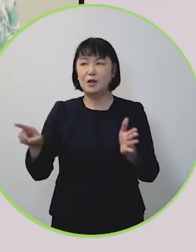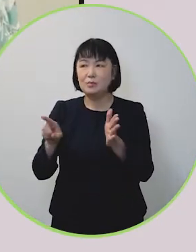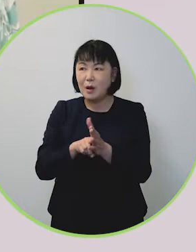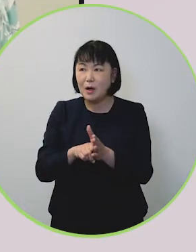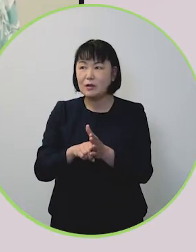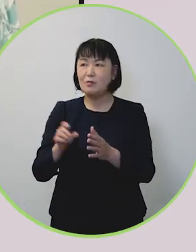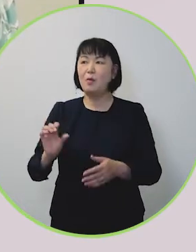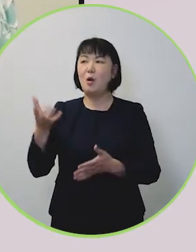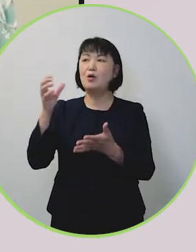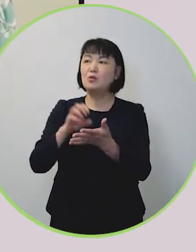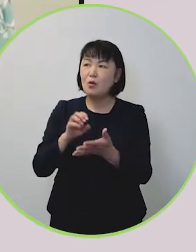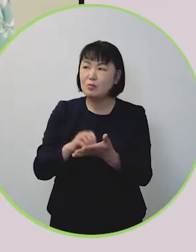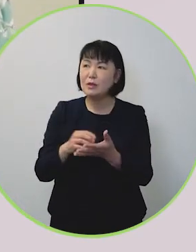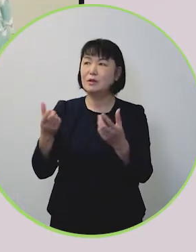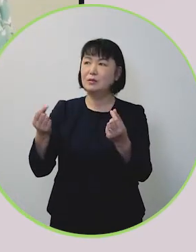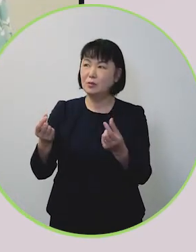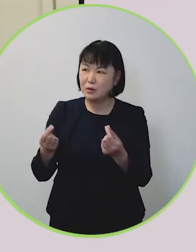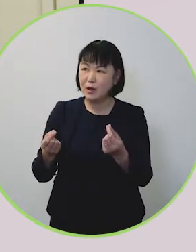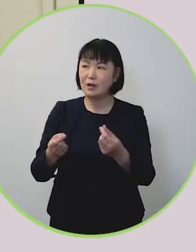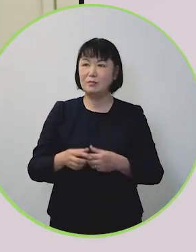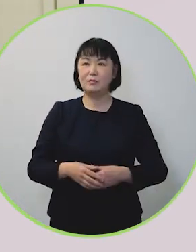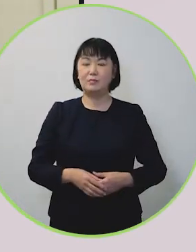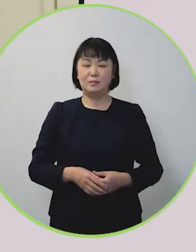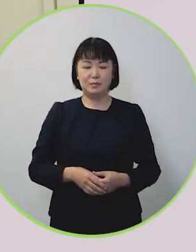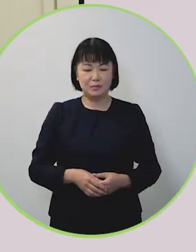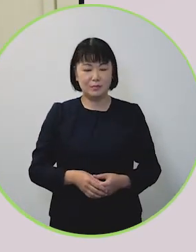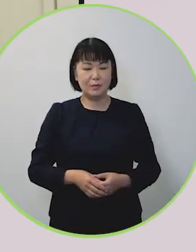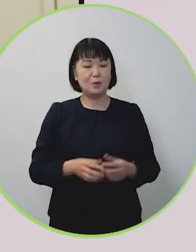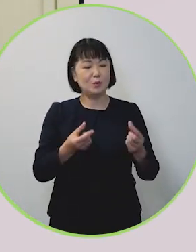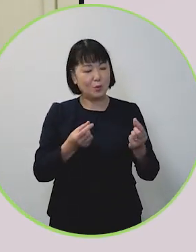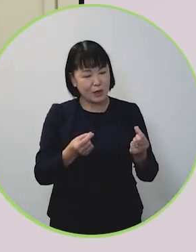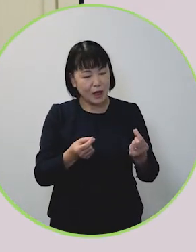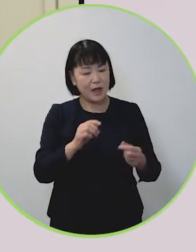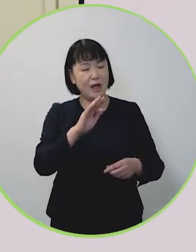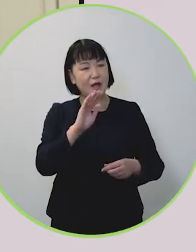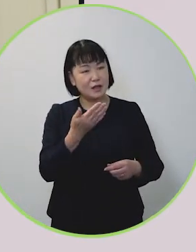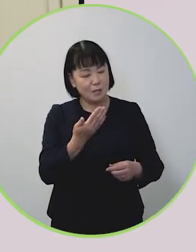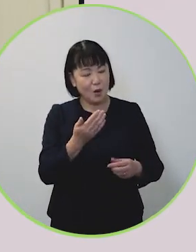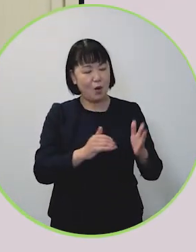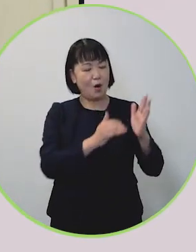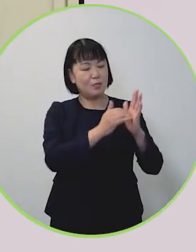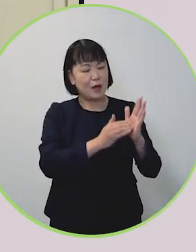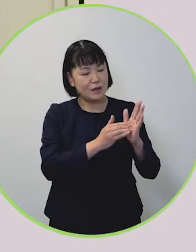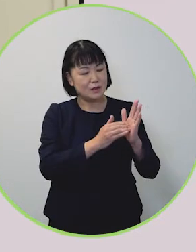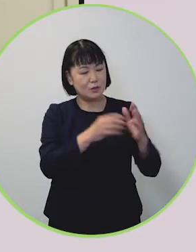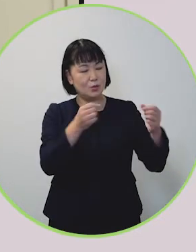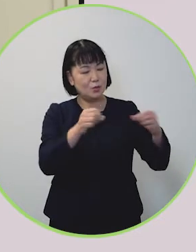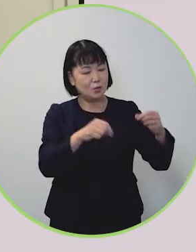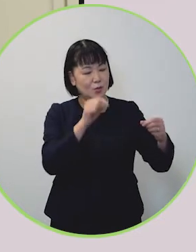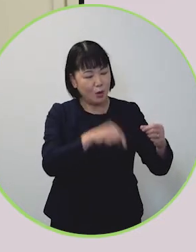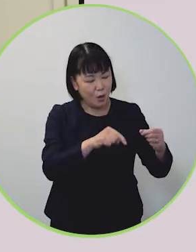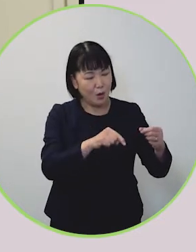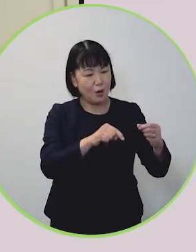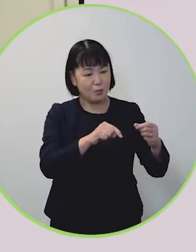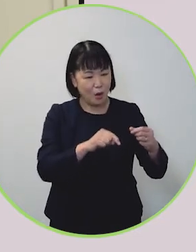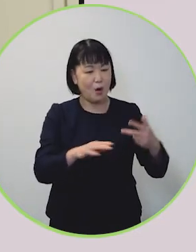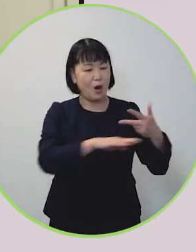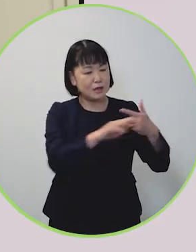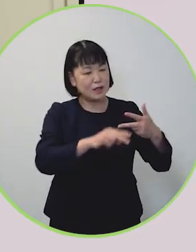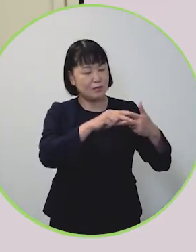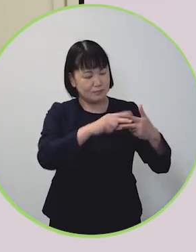今までは燃えるゴミだったやそうねでもプラスチックの袋もまた